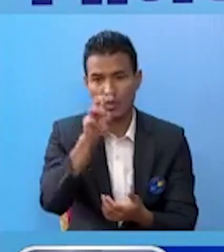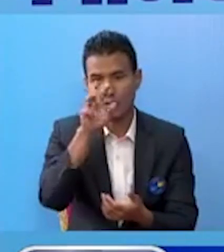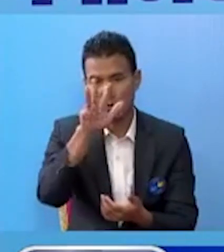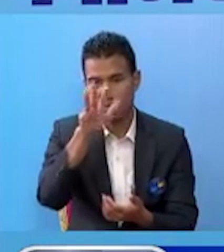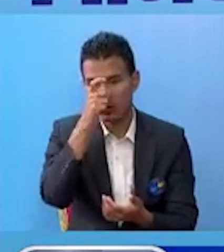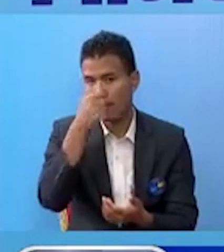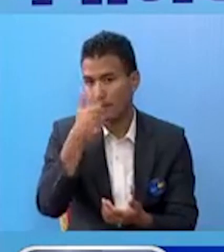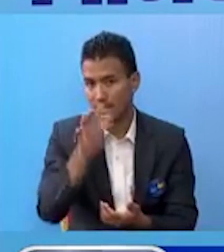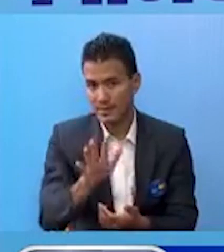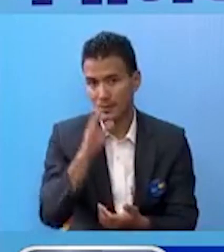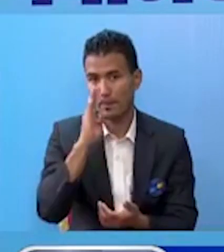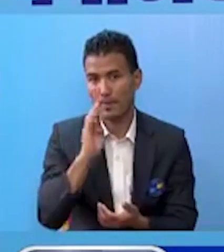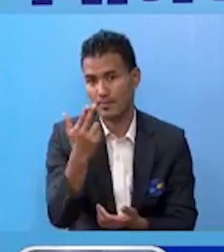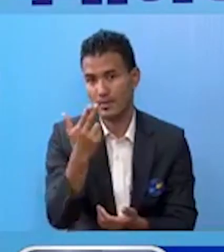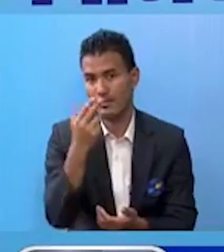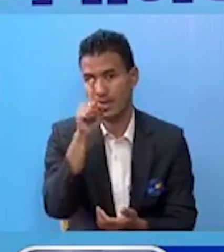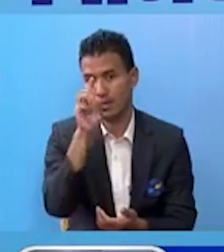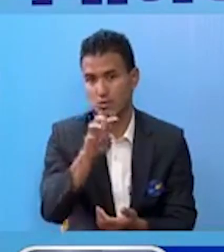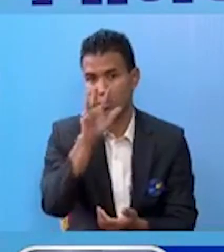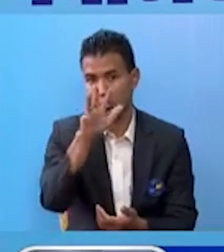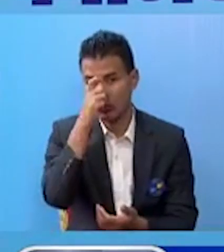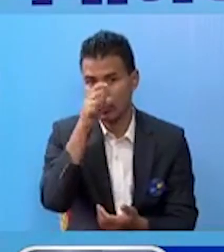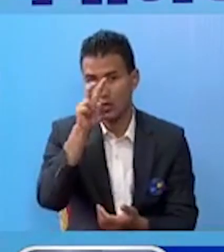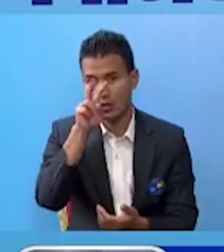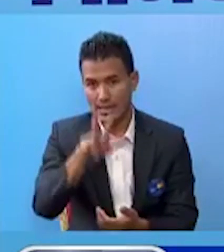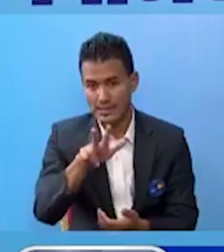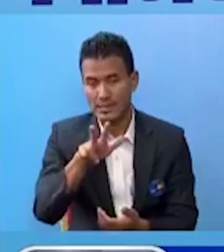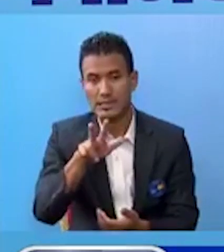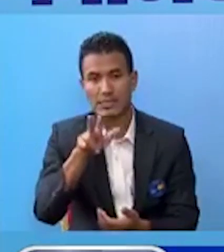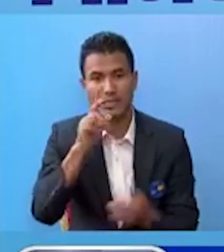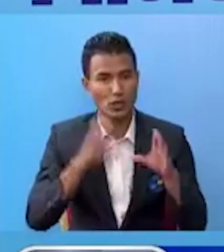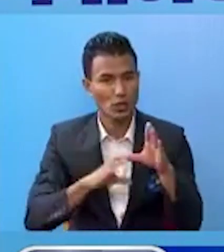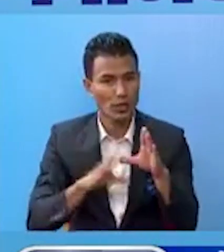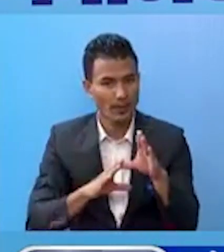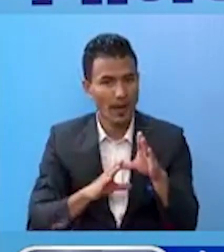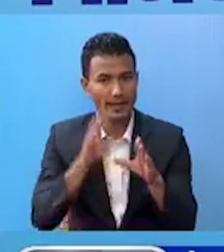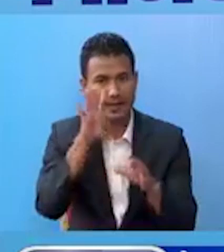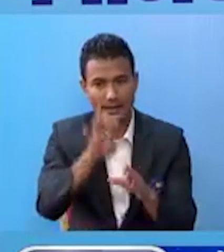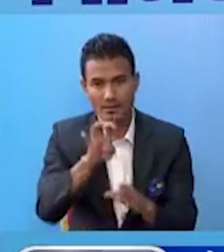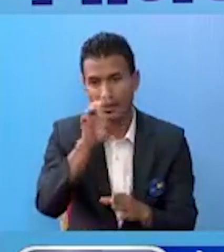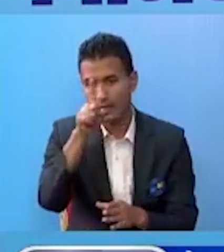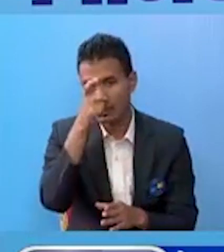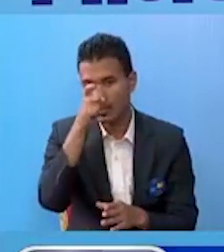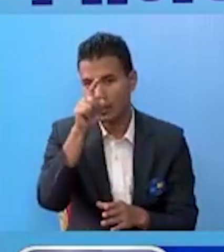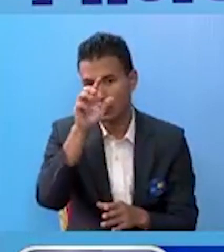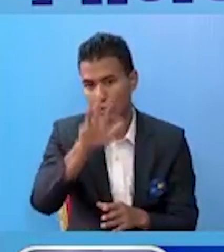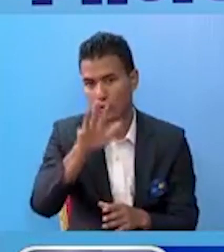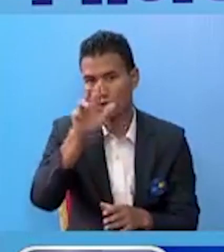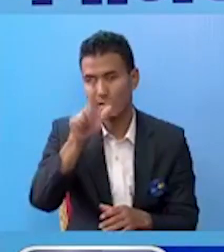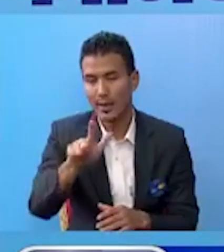2,965, बागमती प्रदेशमा 1,928, गण्डकी प्रदेशमा